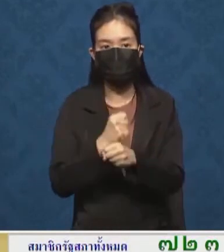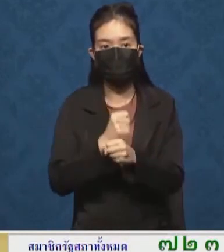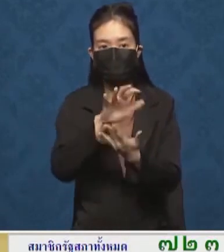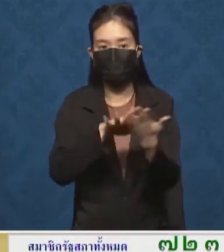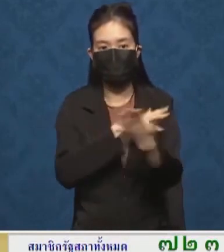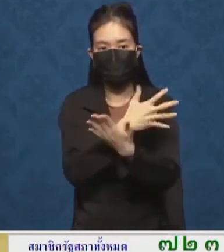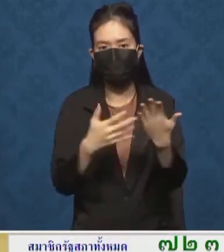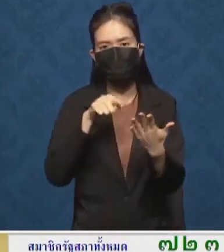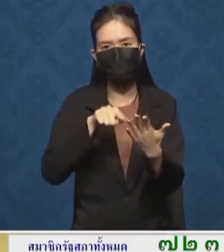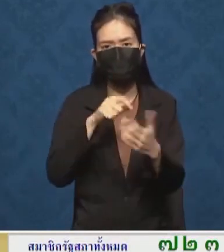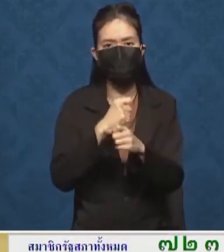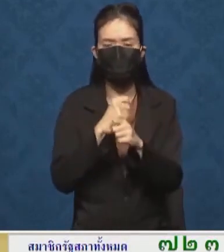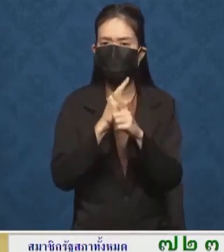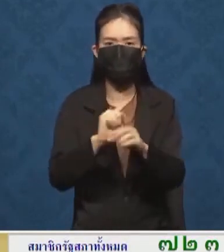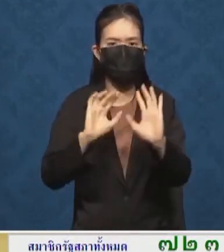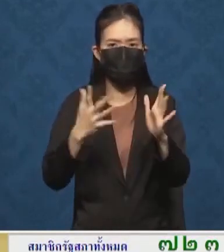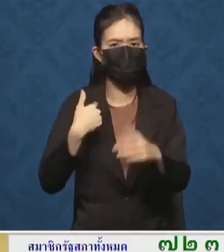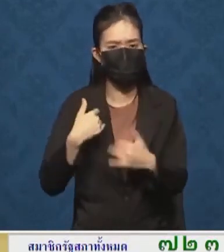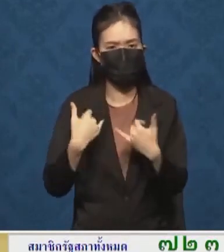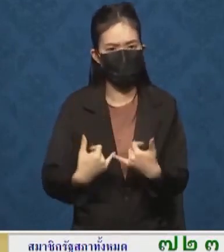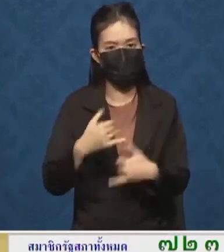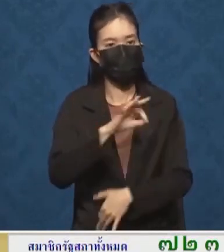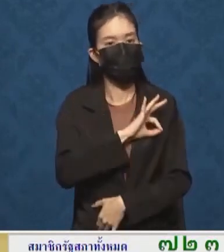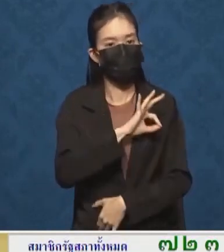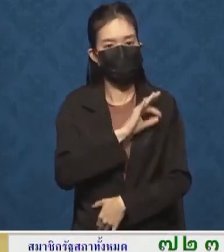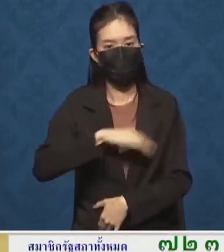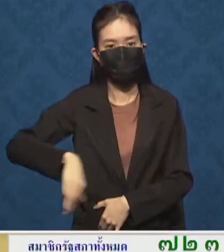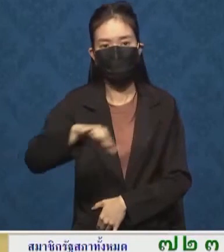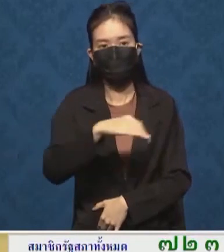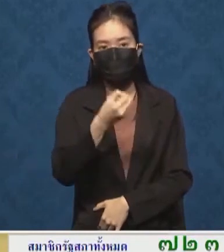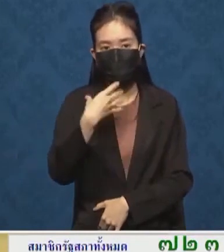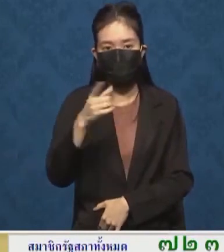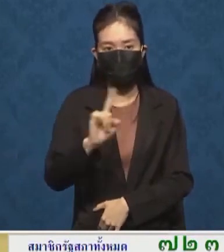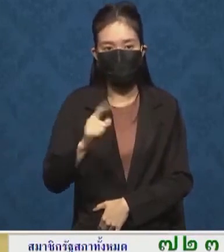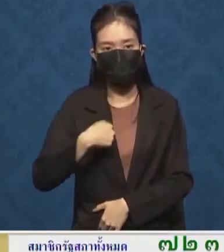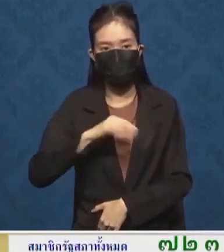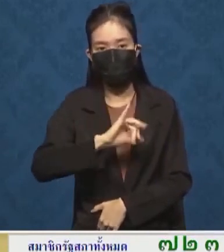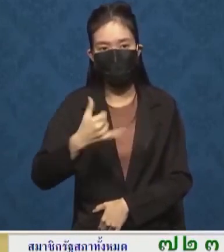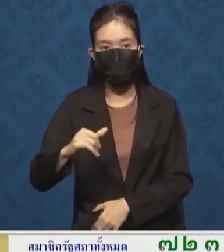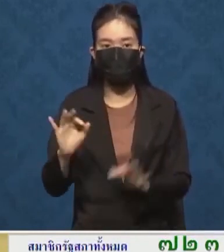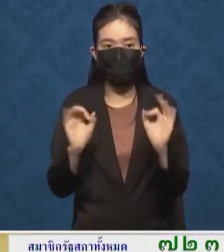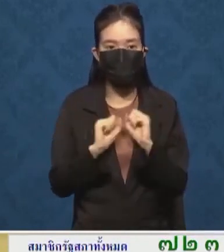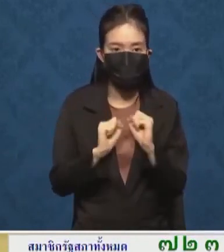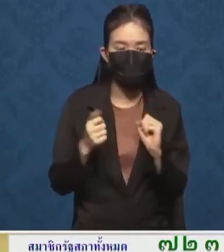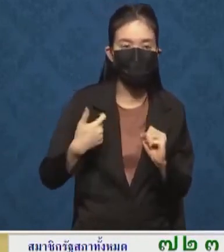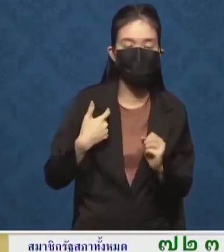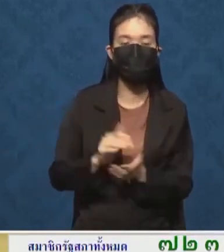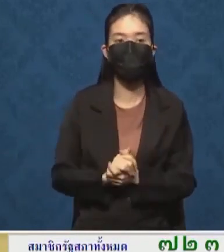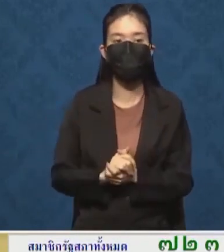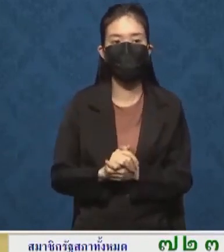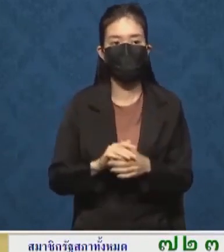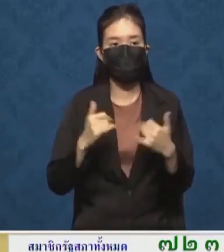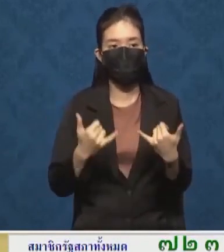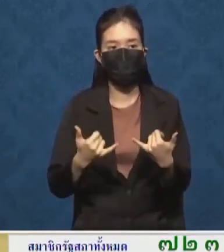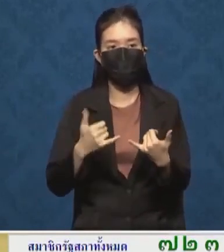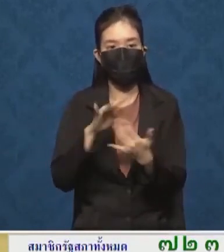ะครับมีสมาชิกหลายท่านพูดว่าข้อเสนอนี้ร่างอยู่บนความกลัวเรื่องแผนยุทธศาสตร์ชาติเป็นเพราะกลัวแผน